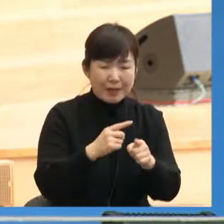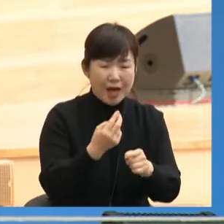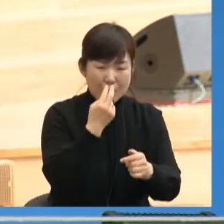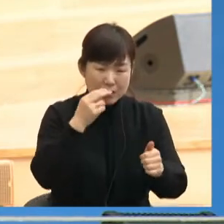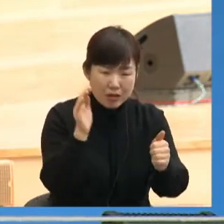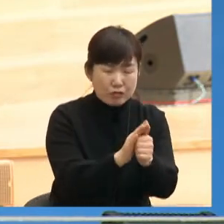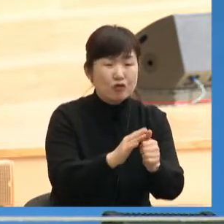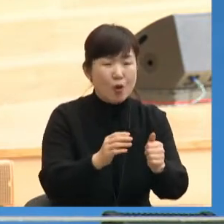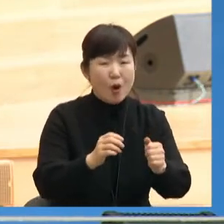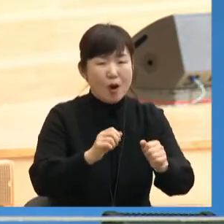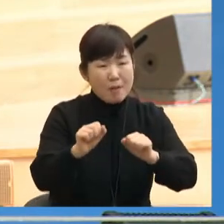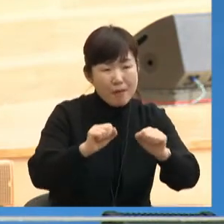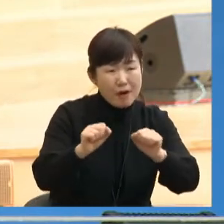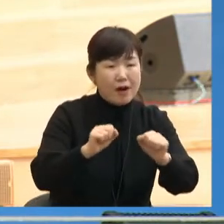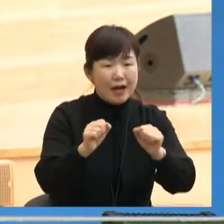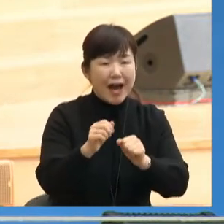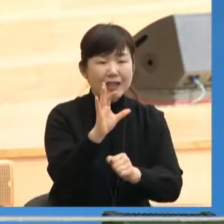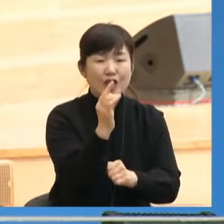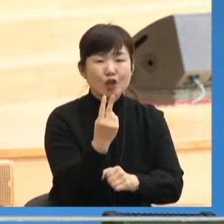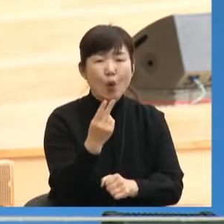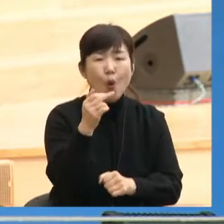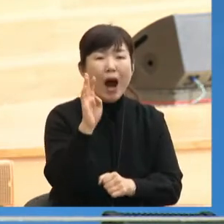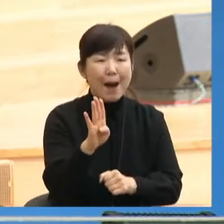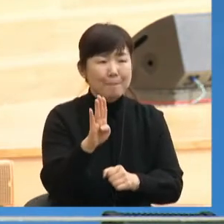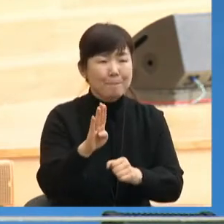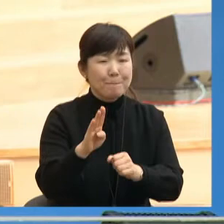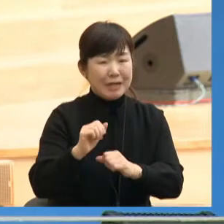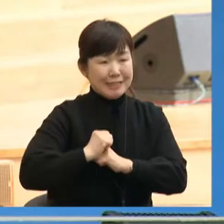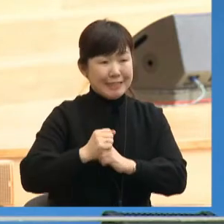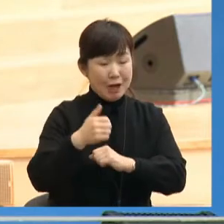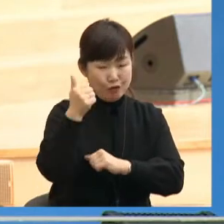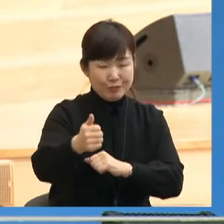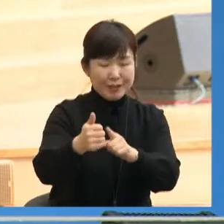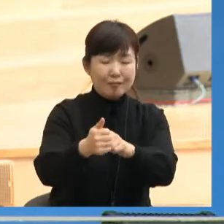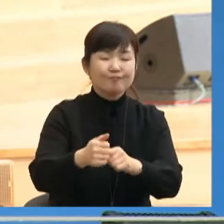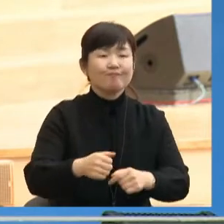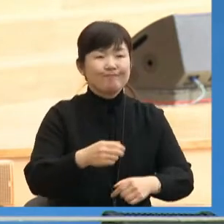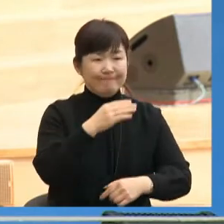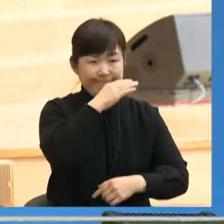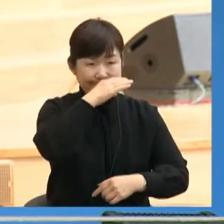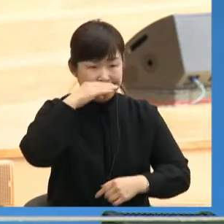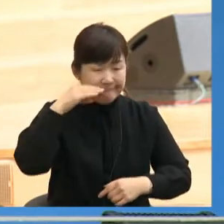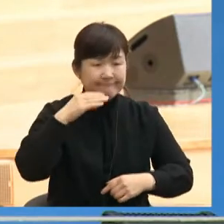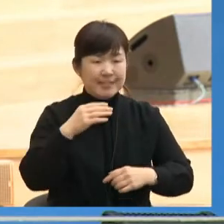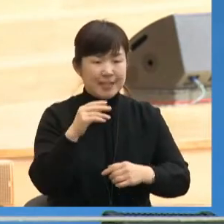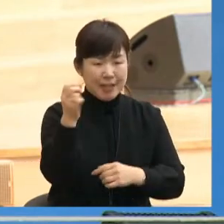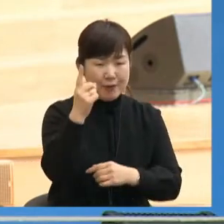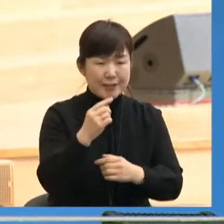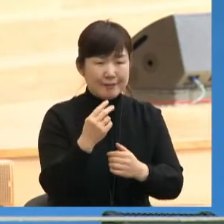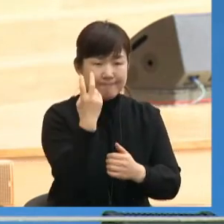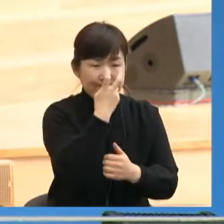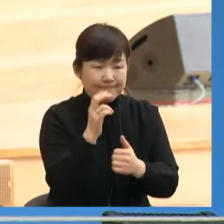다윗의 오른팔이었던 이 요압 장군을 초청했습니다. 그날도 요압 장군이 중엄한 딱 표정으로 다윗을 지키기